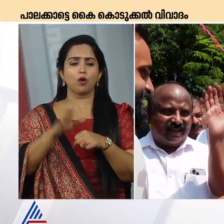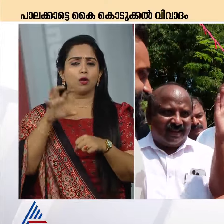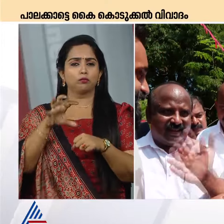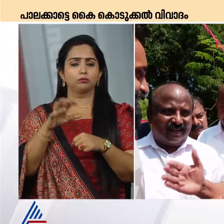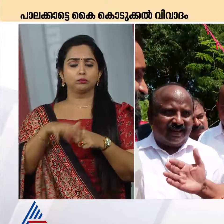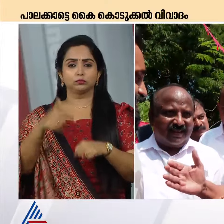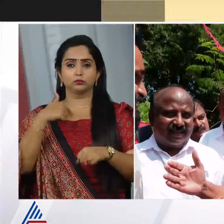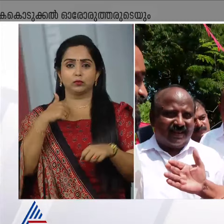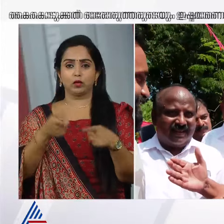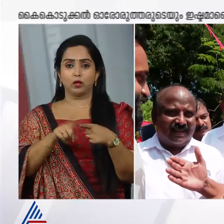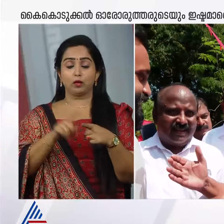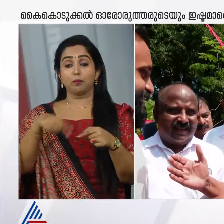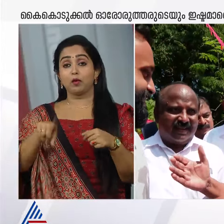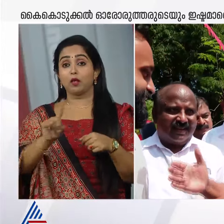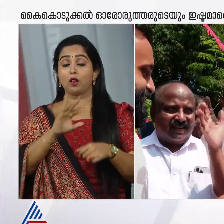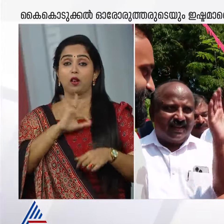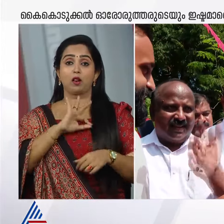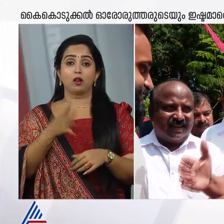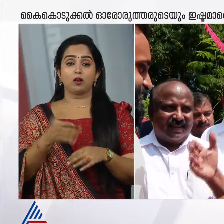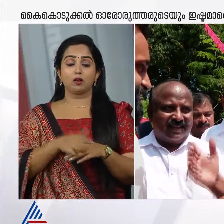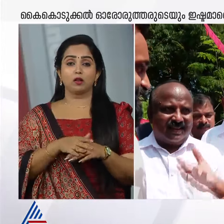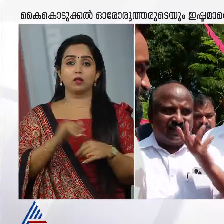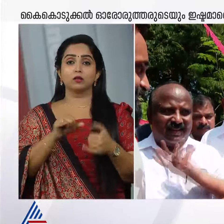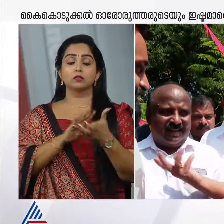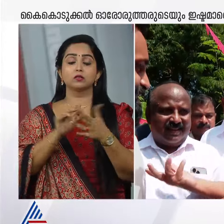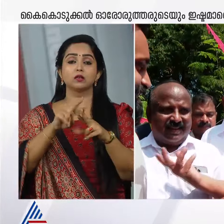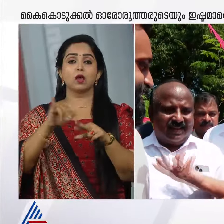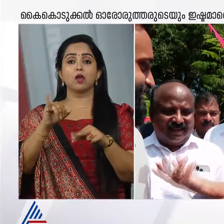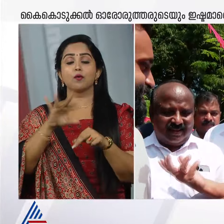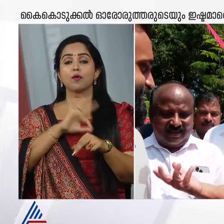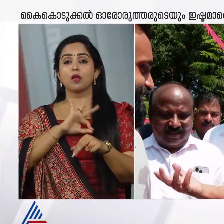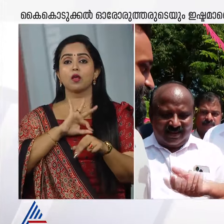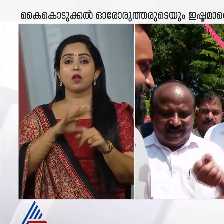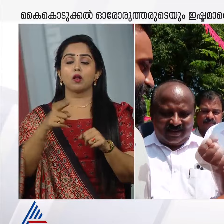അത് രാഹുലിൻ്റെ അഭിപ്രായം, ഷാഫിൻ്റെ അഭിപ്രായം,